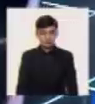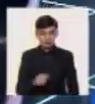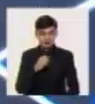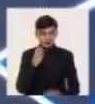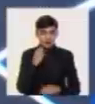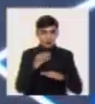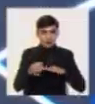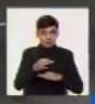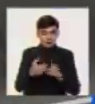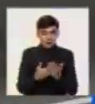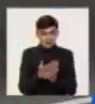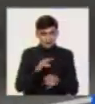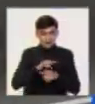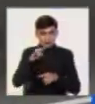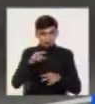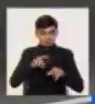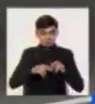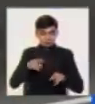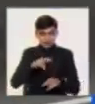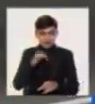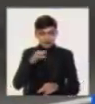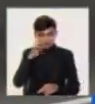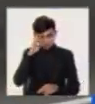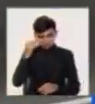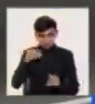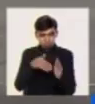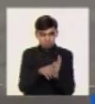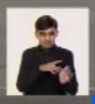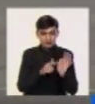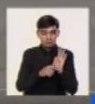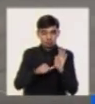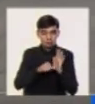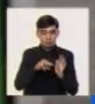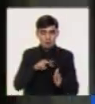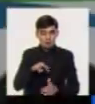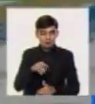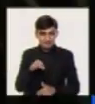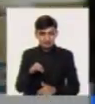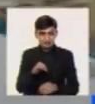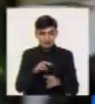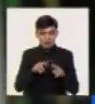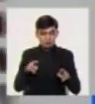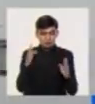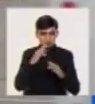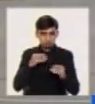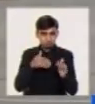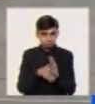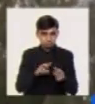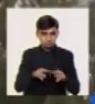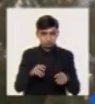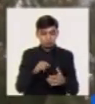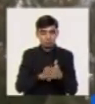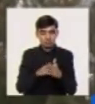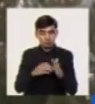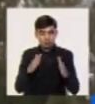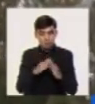Қызылорда облысына жаңа әуежай салу үшін осыған дейін бюджеттен жұмсалған 76 миллион теңге ауаға ұшқандай болғалы тұр. Оған себеп